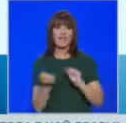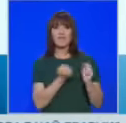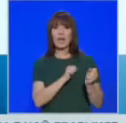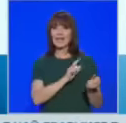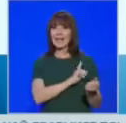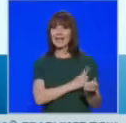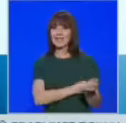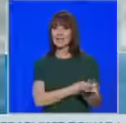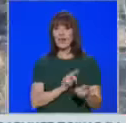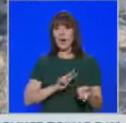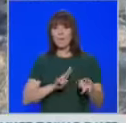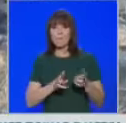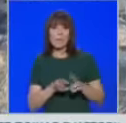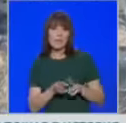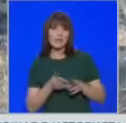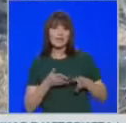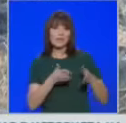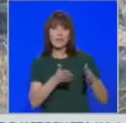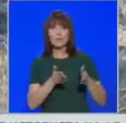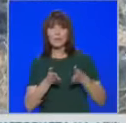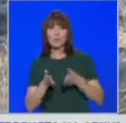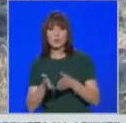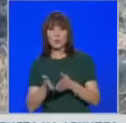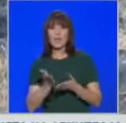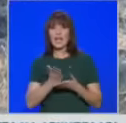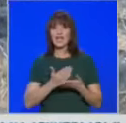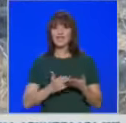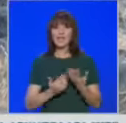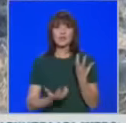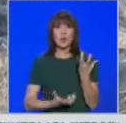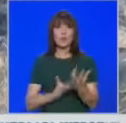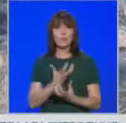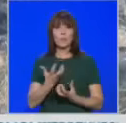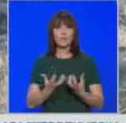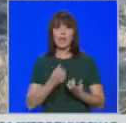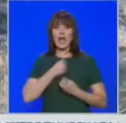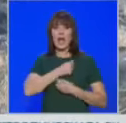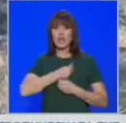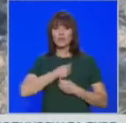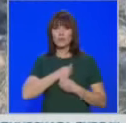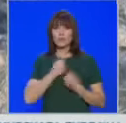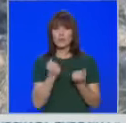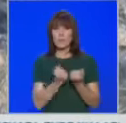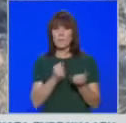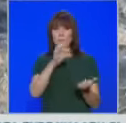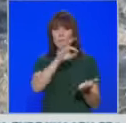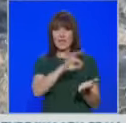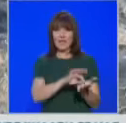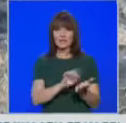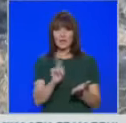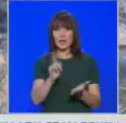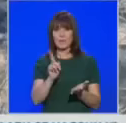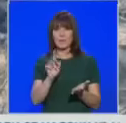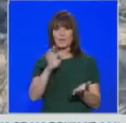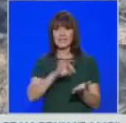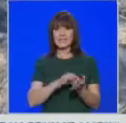с променящи се посоки, а част от пожара бе в труднодостъпна местност, където не могат да